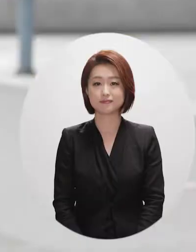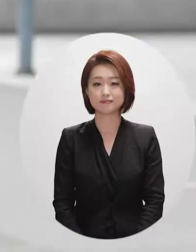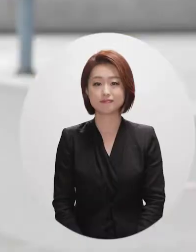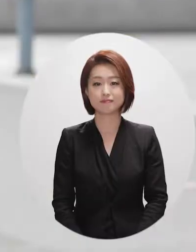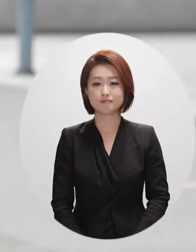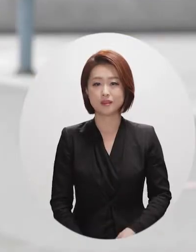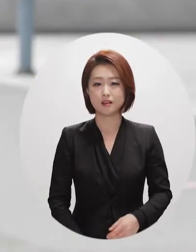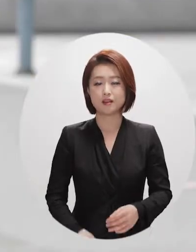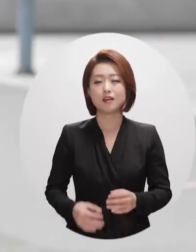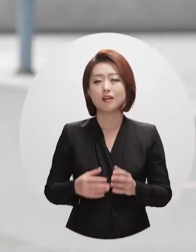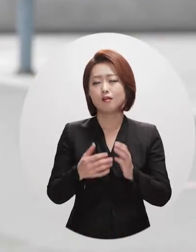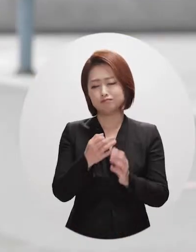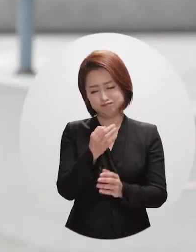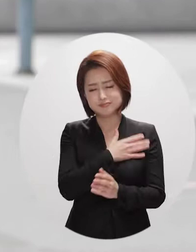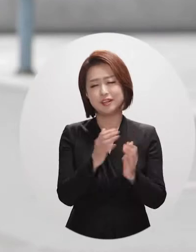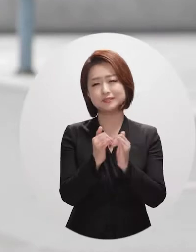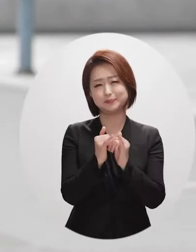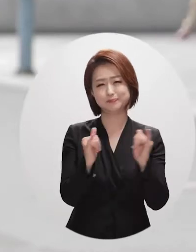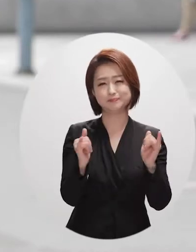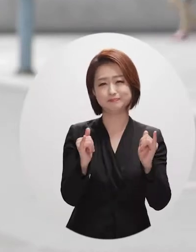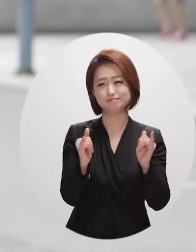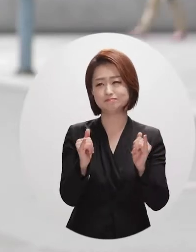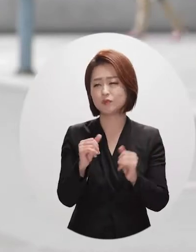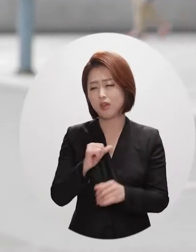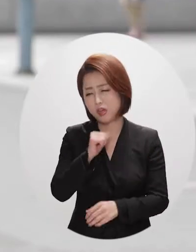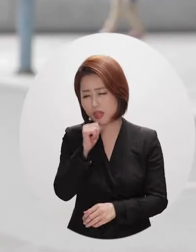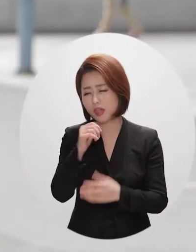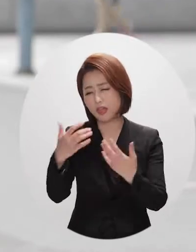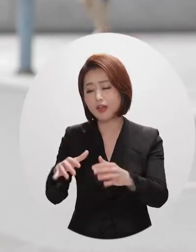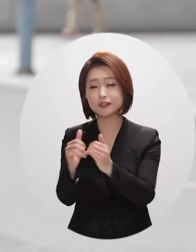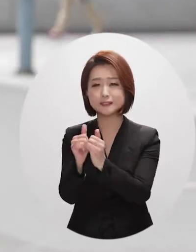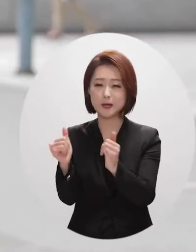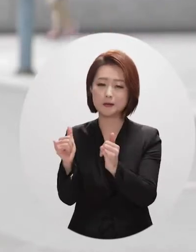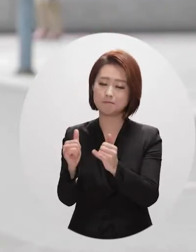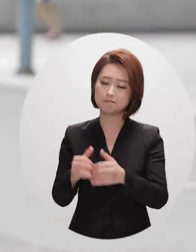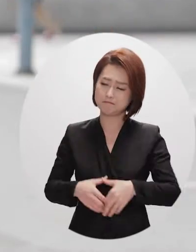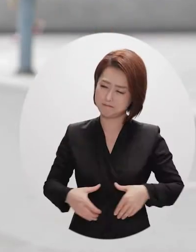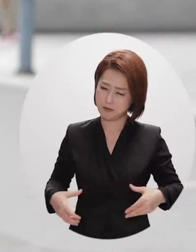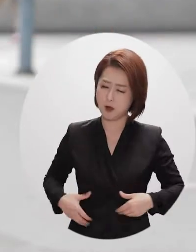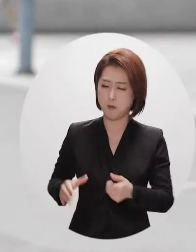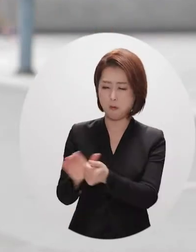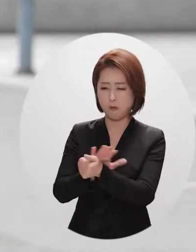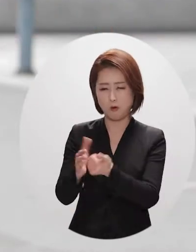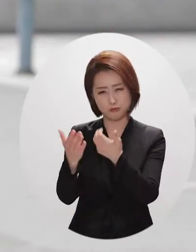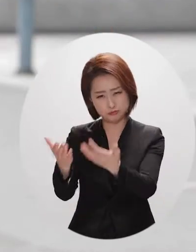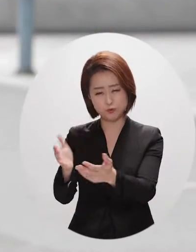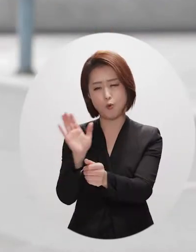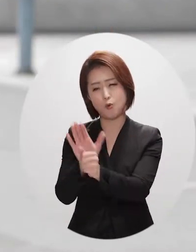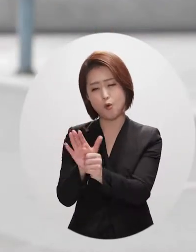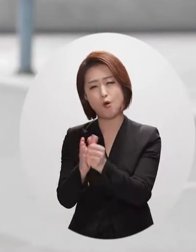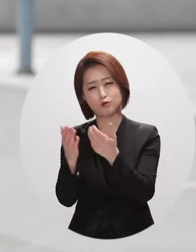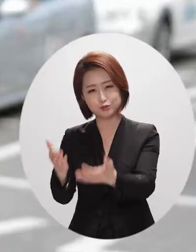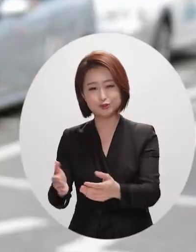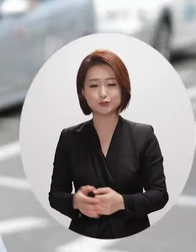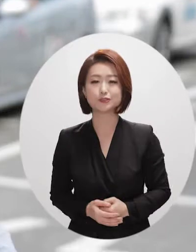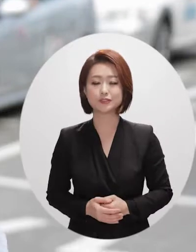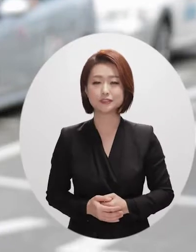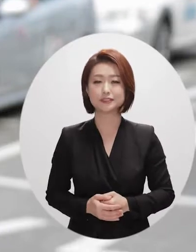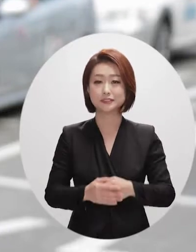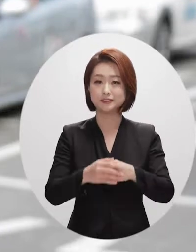많은 걸 가진 사람들이 좀 못한 사람들을 좀 더 배려하고 좀 많이 도와주는 그런